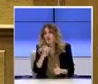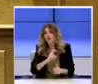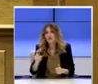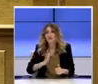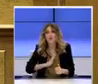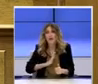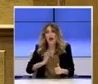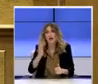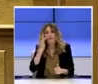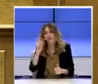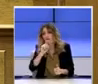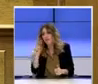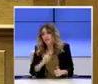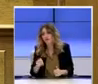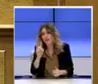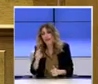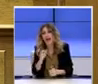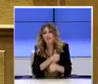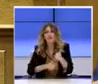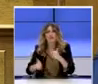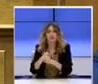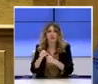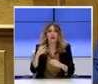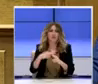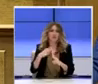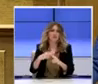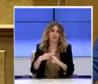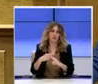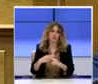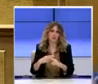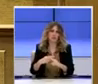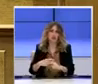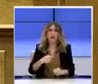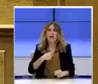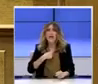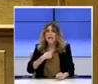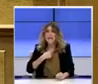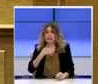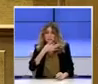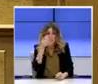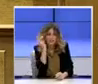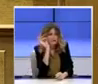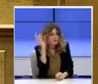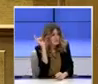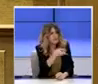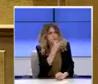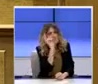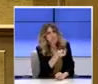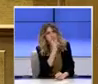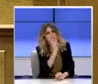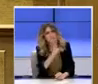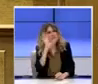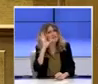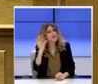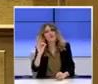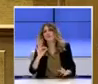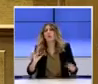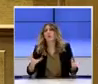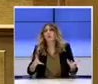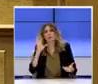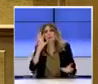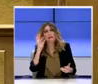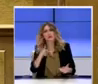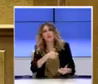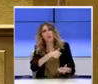καυτηριάζουμε αυτή σας τη στάση, είναι, κύριε Μητσοτάκη, προκειμένου να αλλάξετε στρατηγική. Όσο